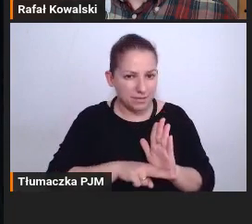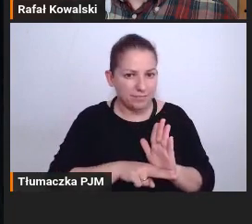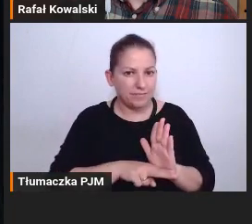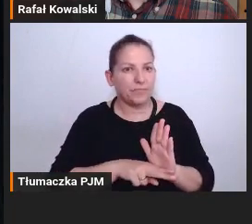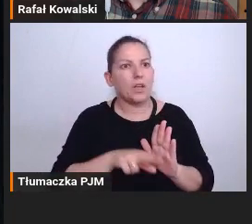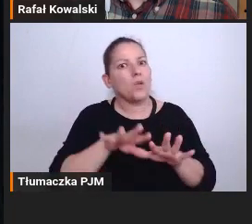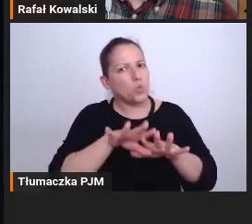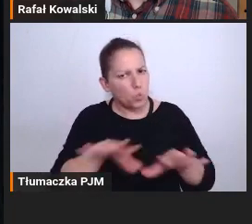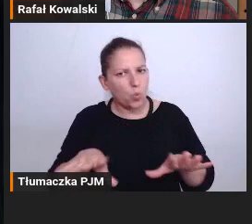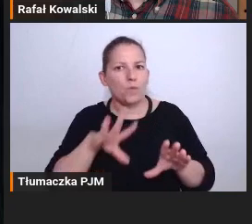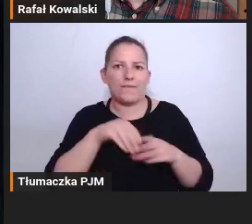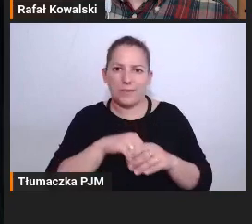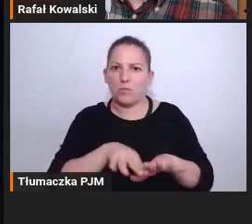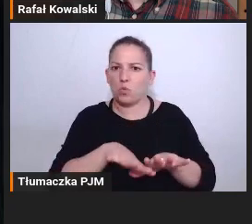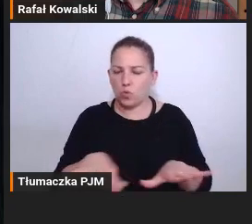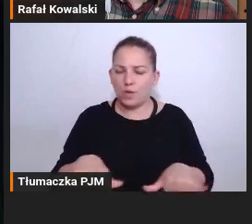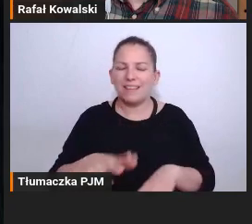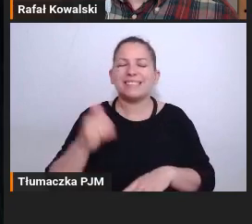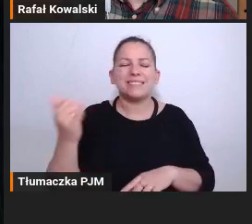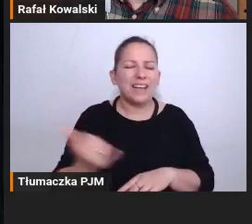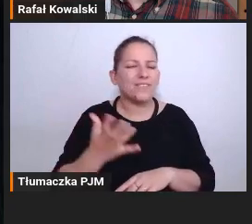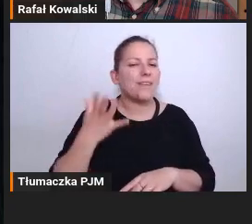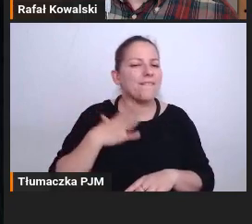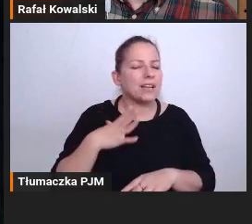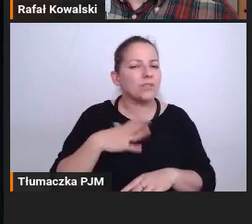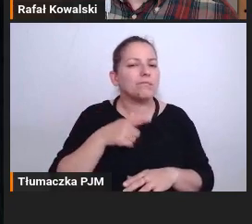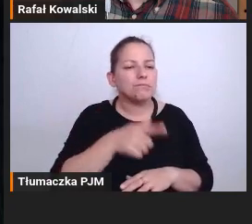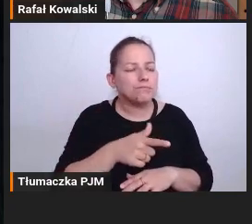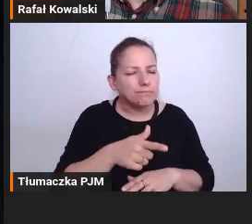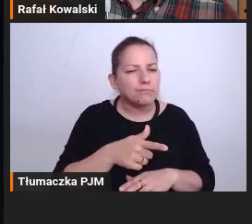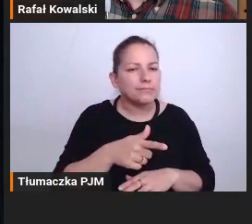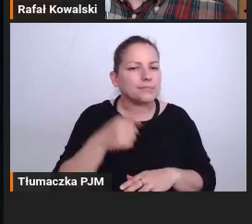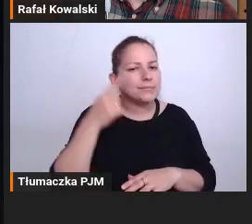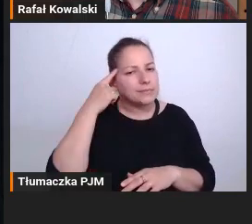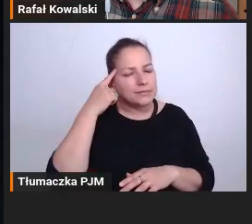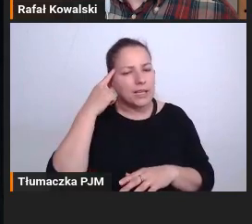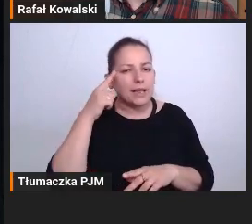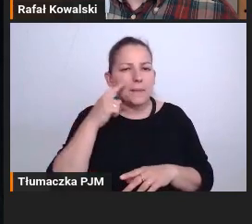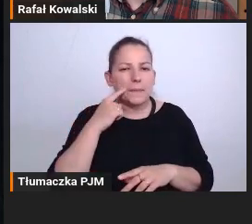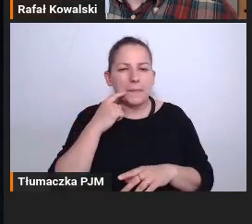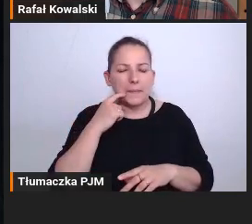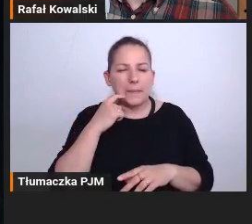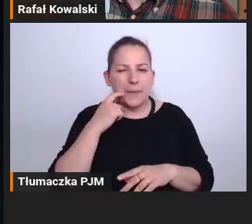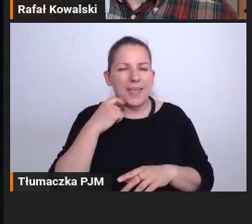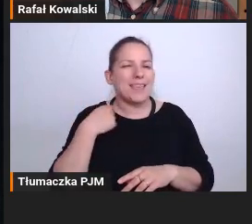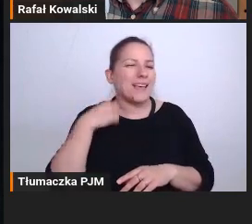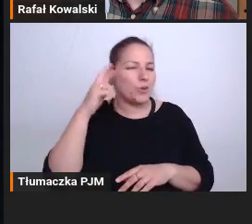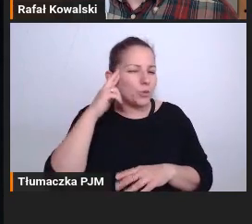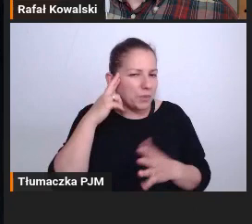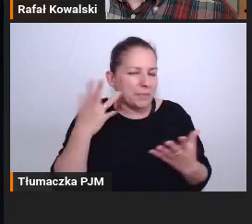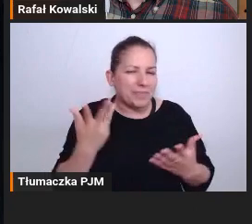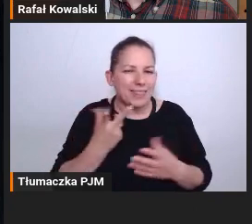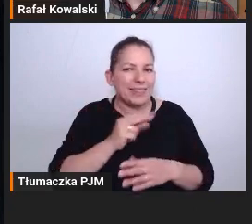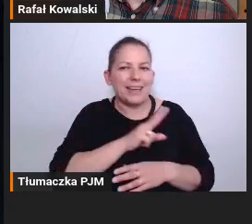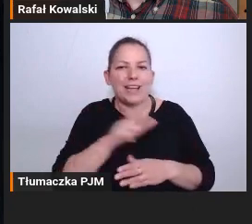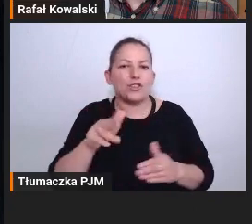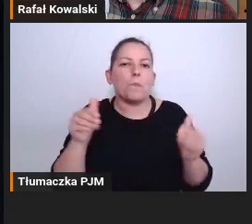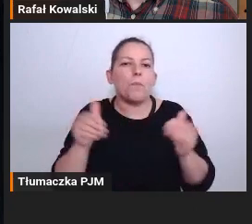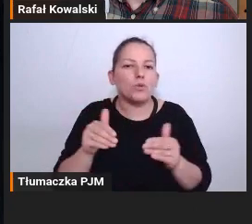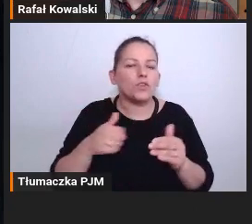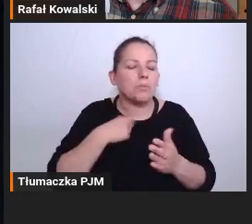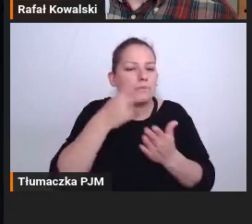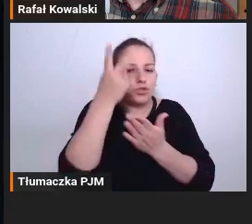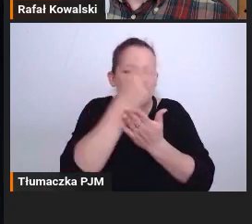spora, zawsze warto sięgnąć, bądź też, ja rozumiem, że jakby nie każdy ma takie możliwości, żeby